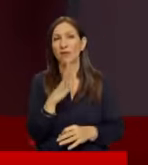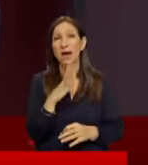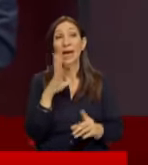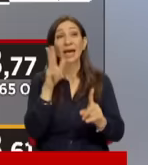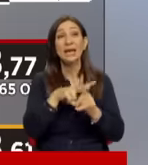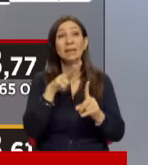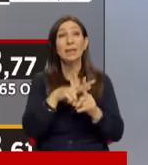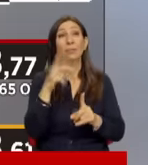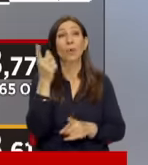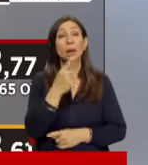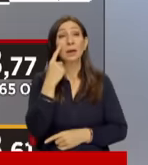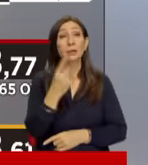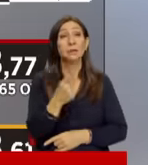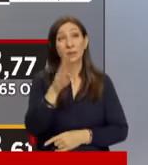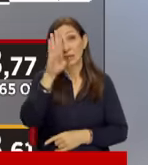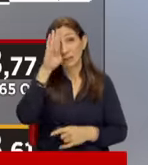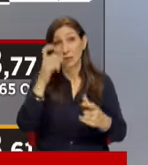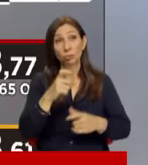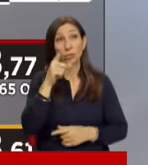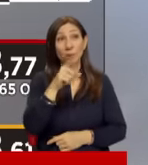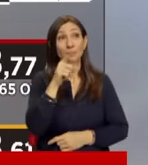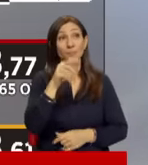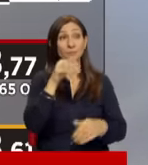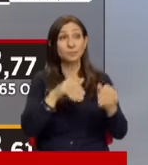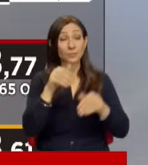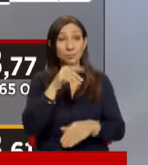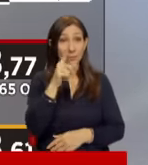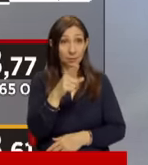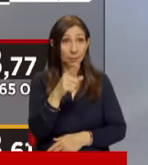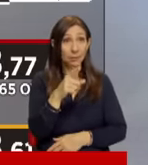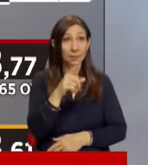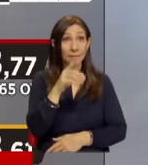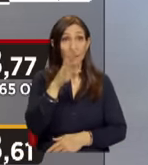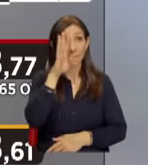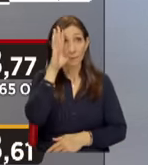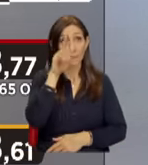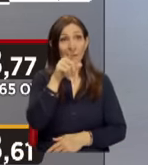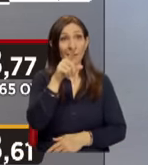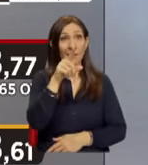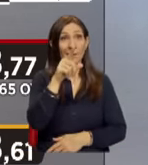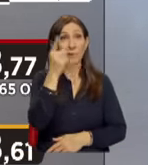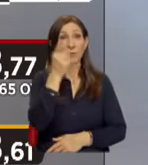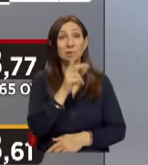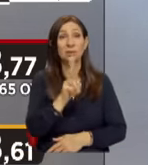Katılım oranları mesela İstanbul'da bu seçim katılım oranı İstanbul var mıdır?